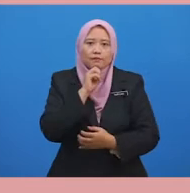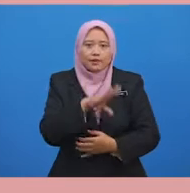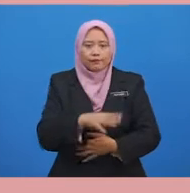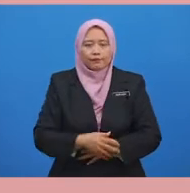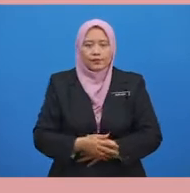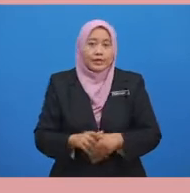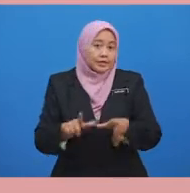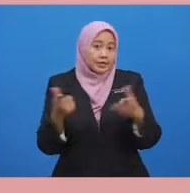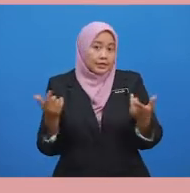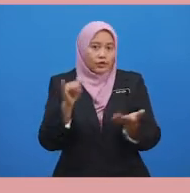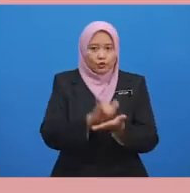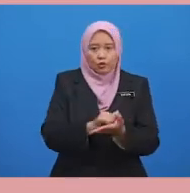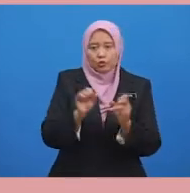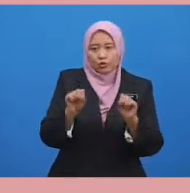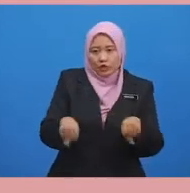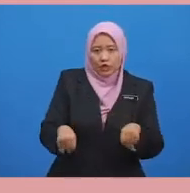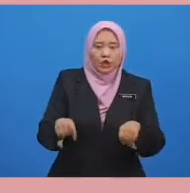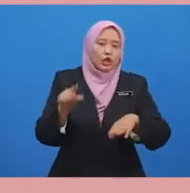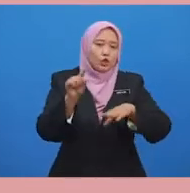menggunakan plastik jenis